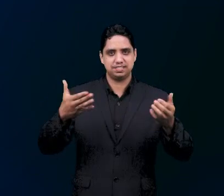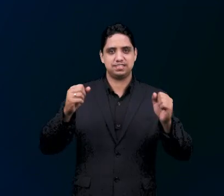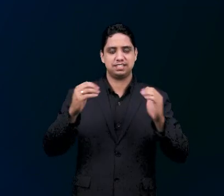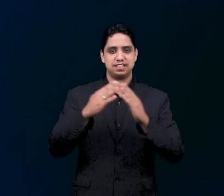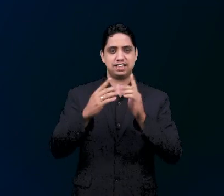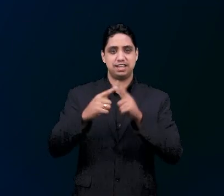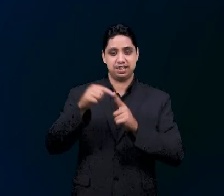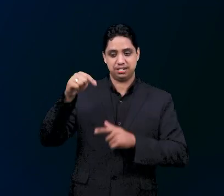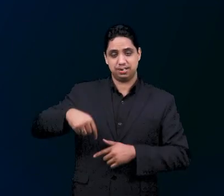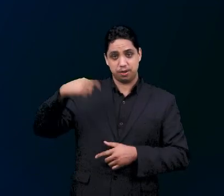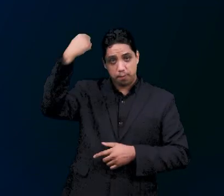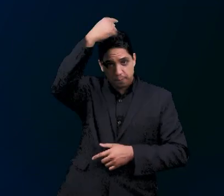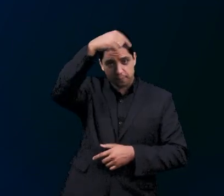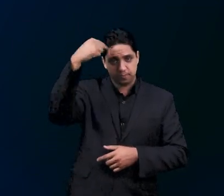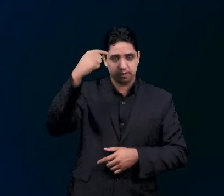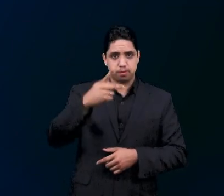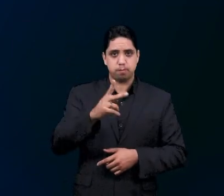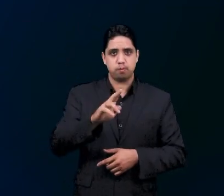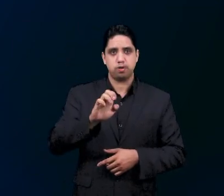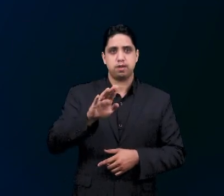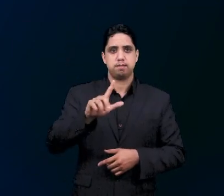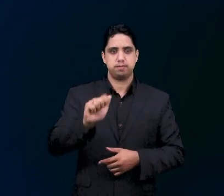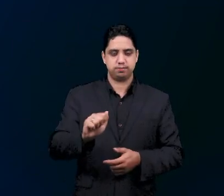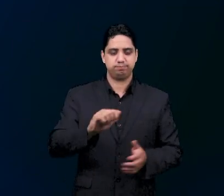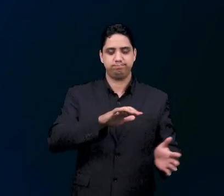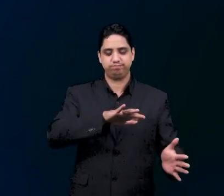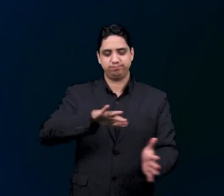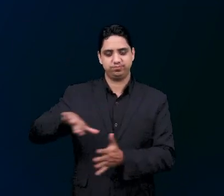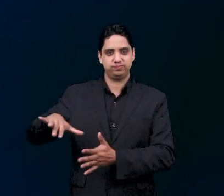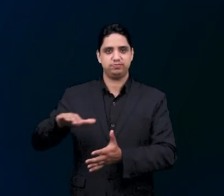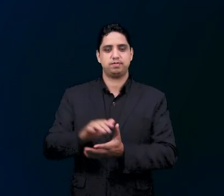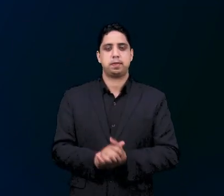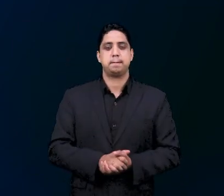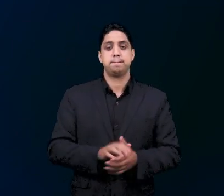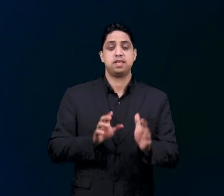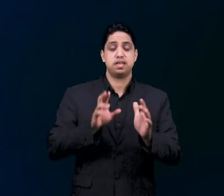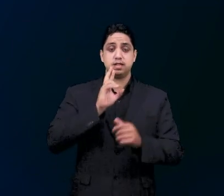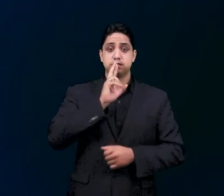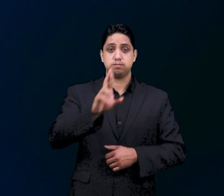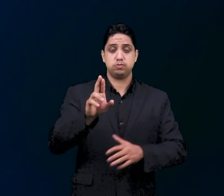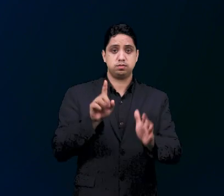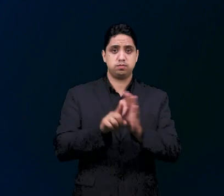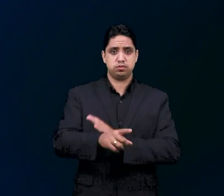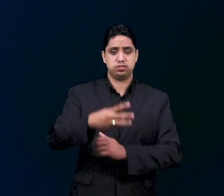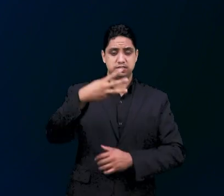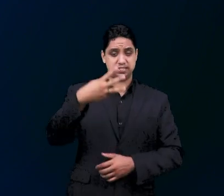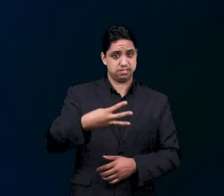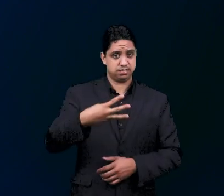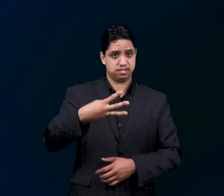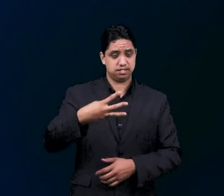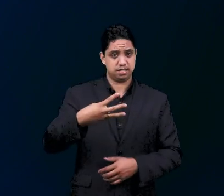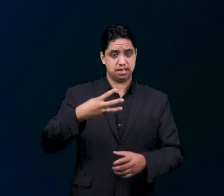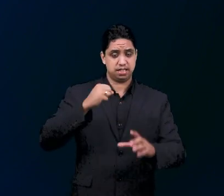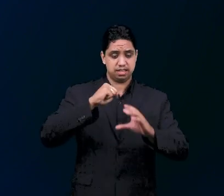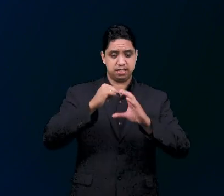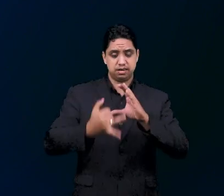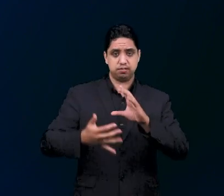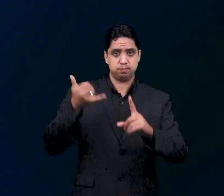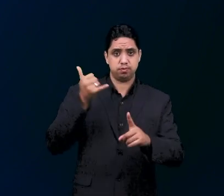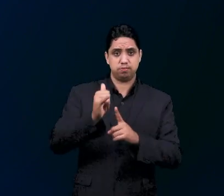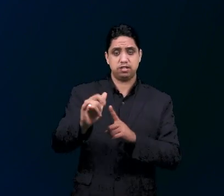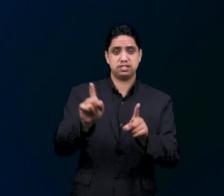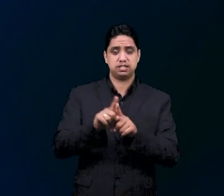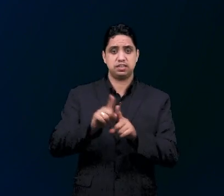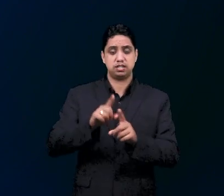vais restituer 4 fois. En réponse à la question 3, par rapport aux aspects prophétiques de